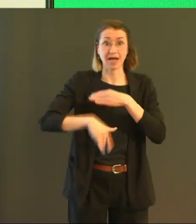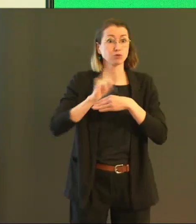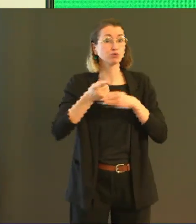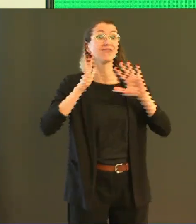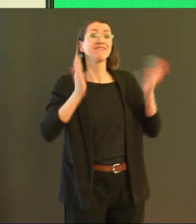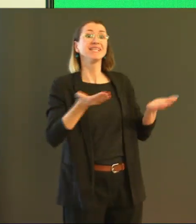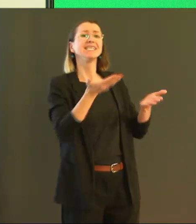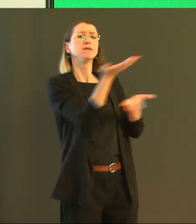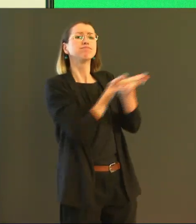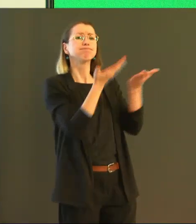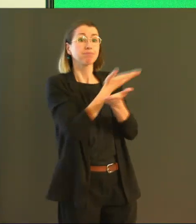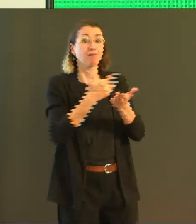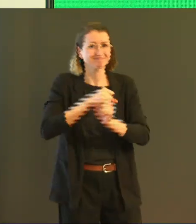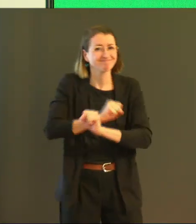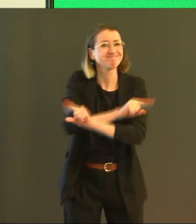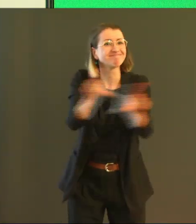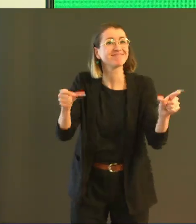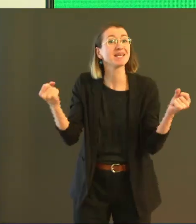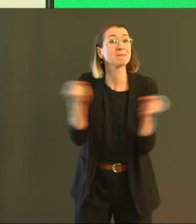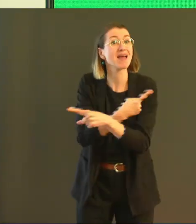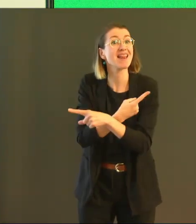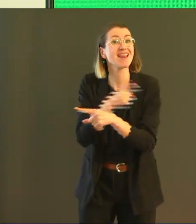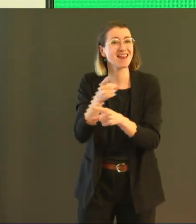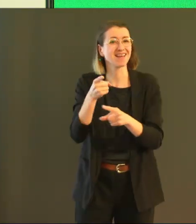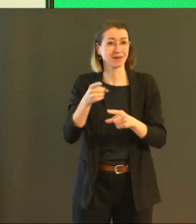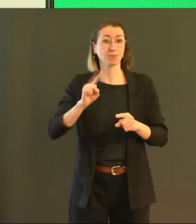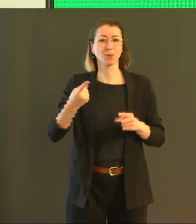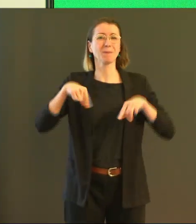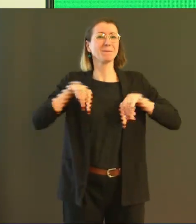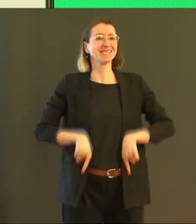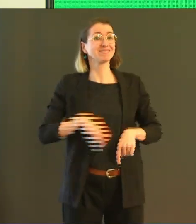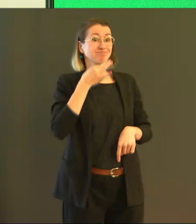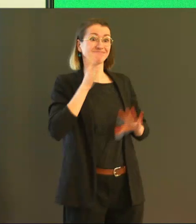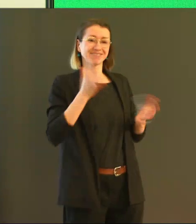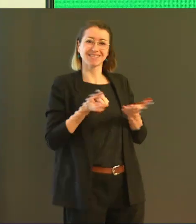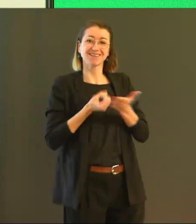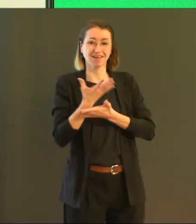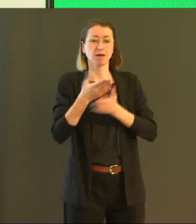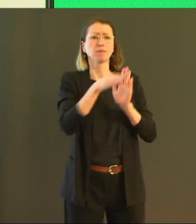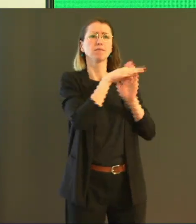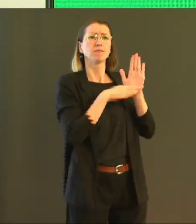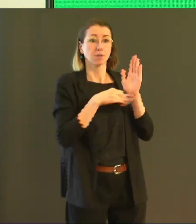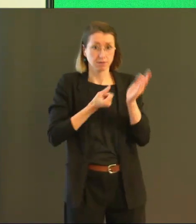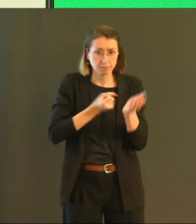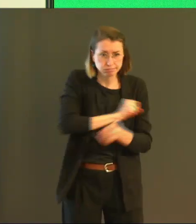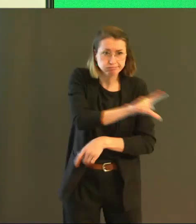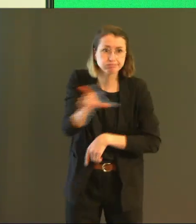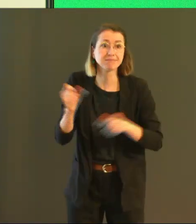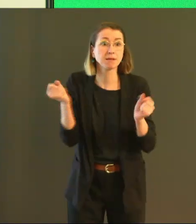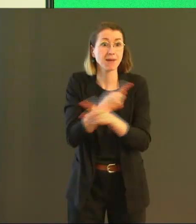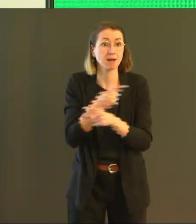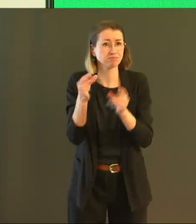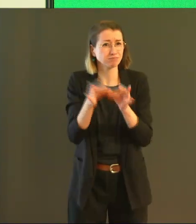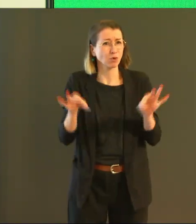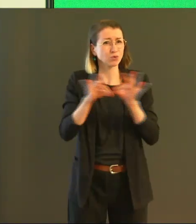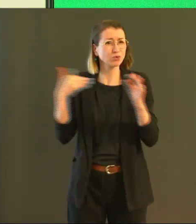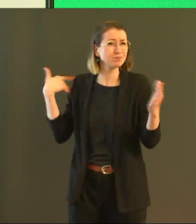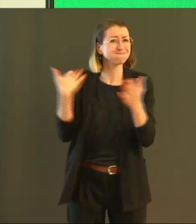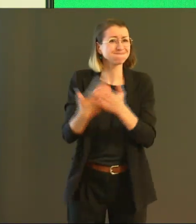email les communiqués de la première ministre et ce sont à chaque fois 710/1000 email qui ont été envoyés lundi